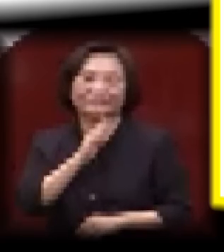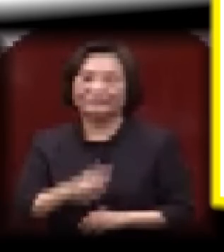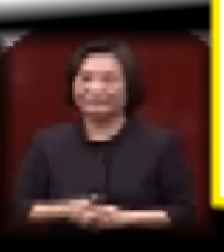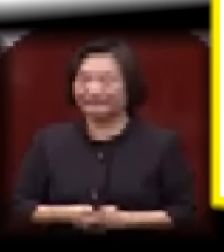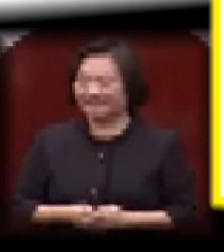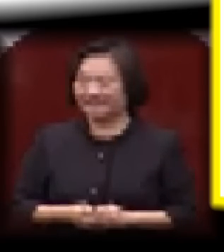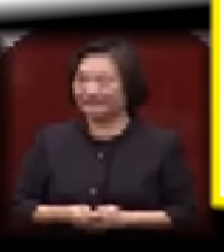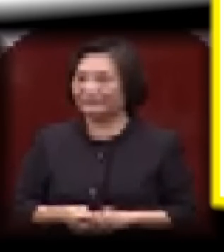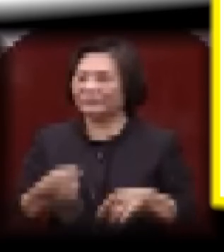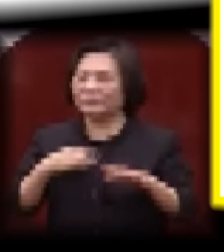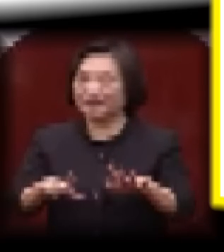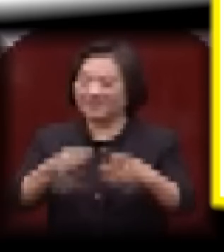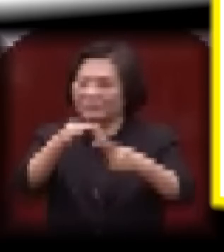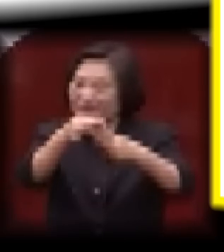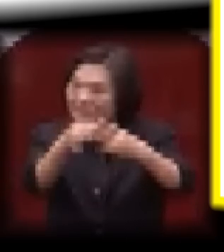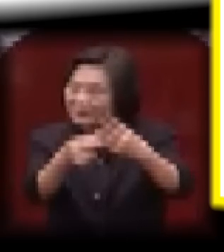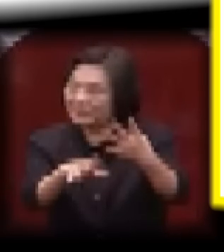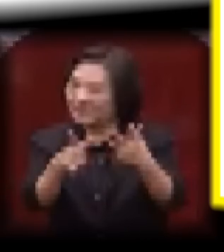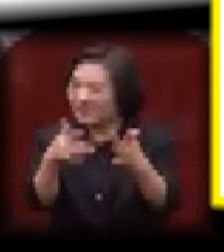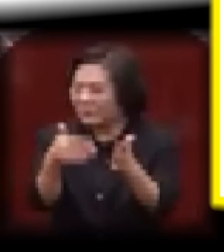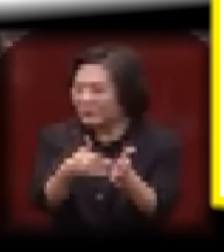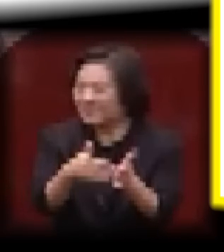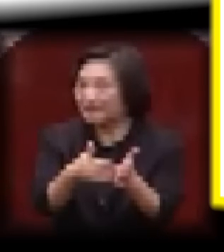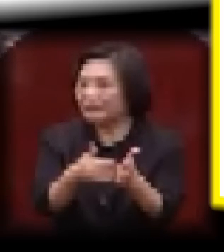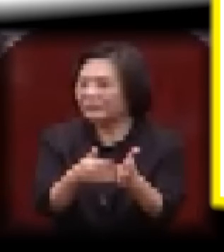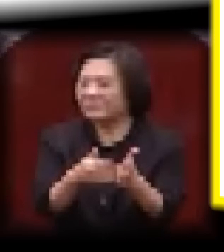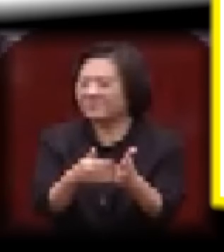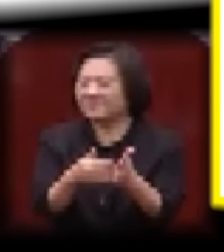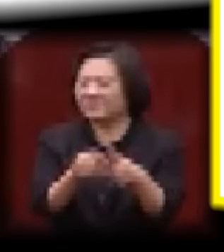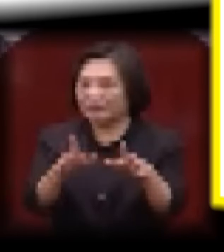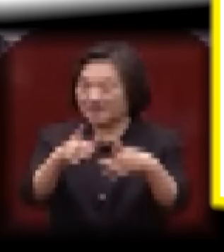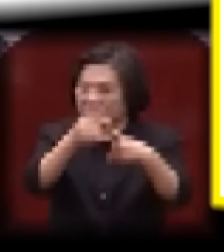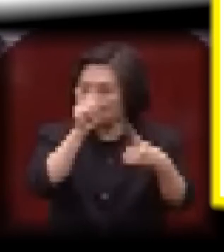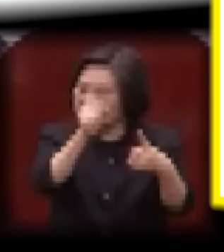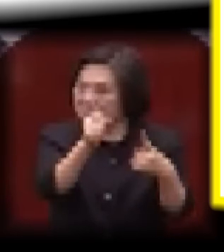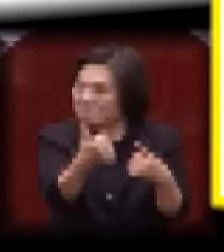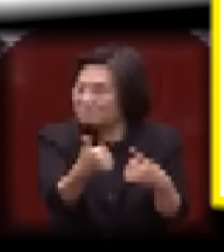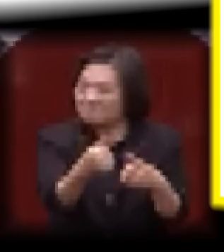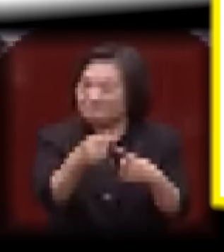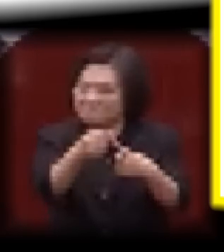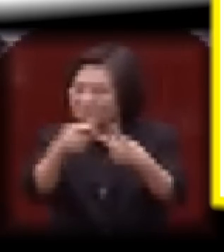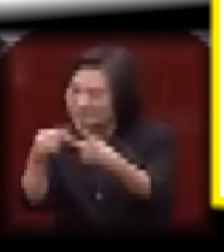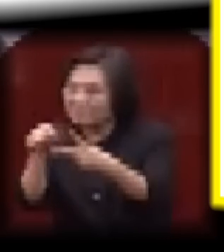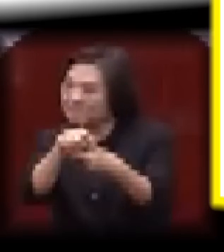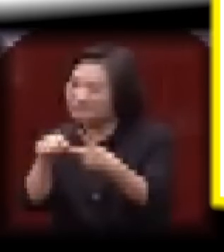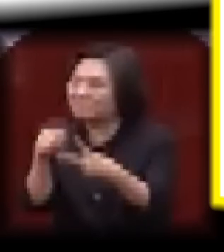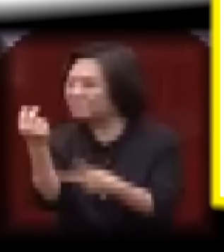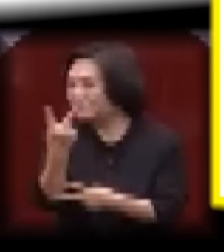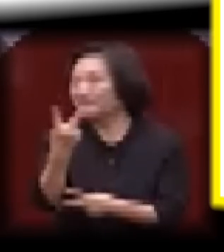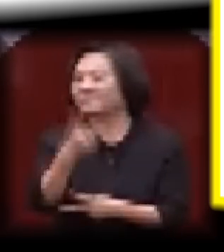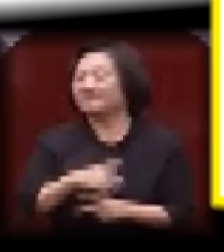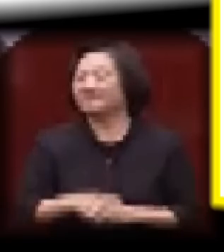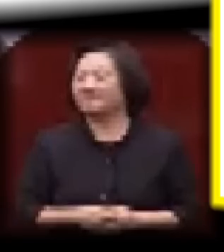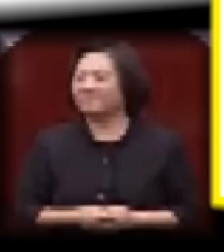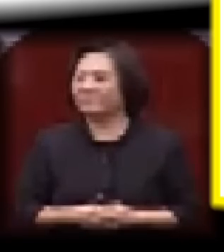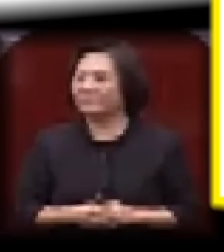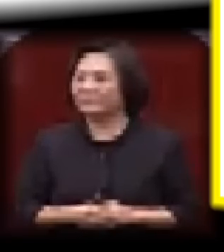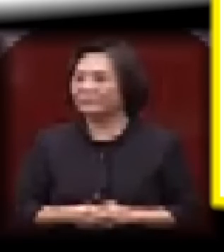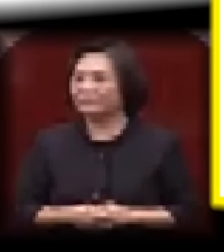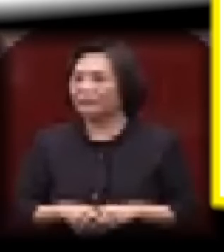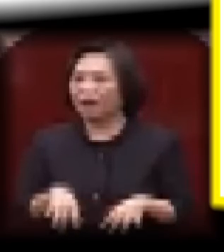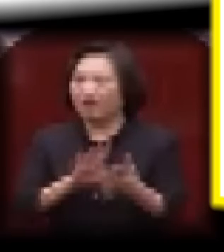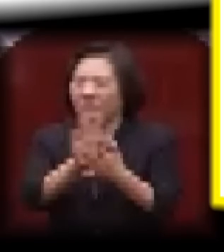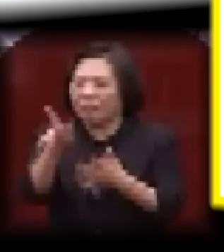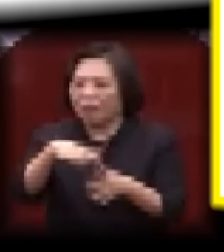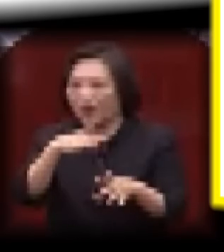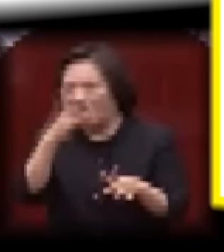出排序选出那个第一优先的厂商跟第二厂商以后，后来就遇到一些问题。